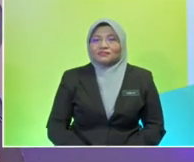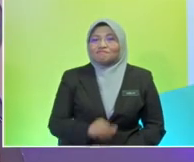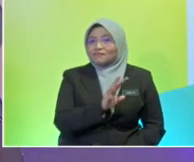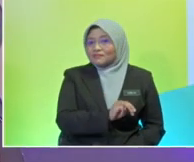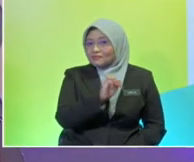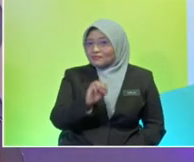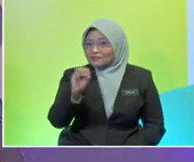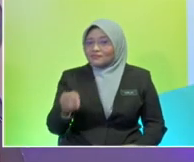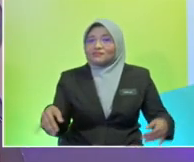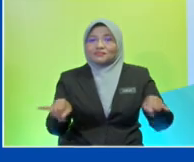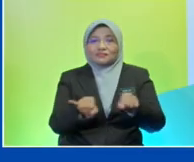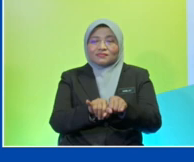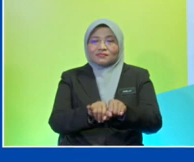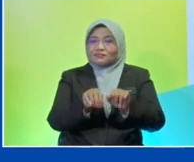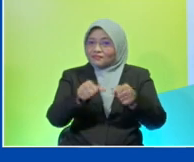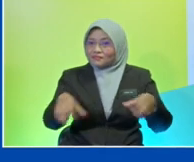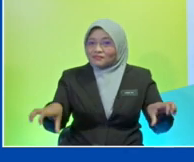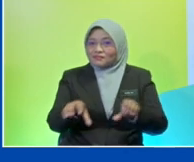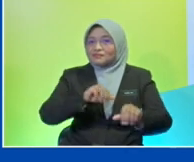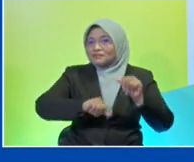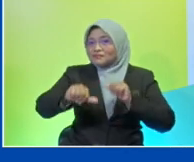di rumah juga boleh lakukan aktivitas